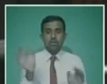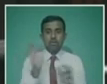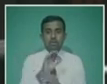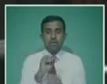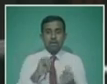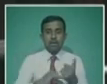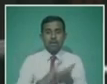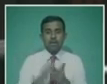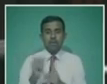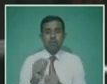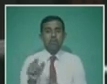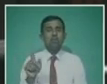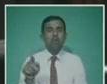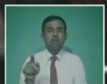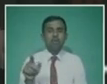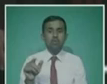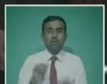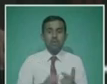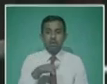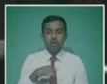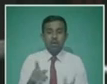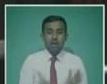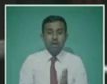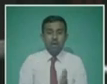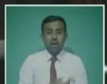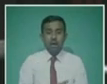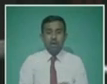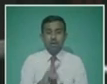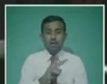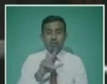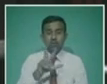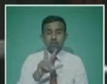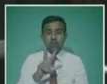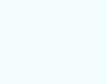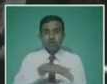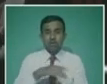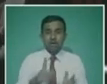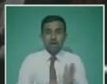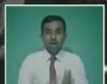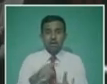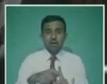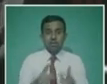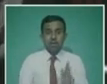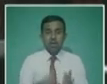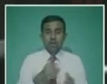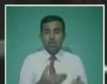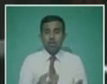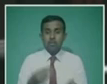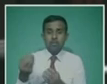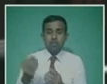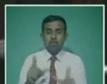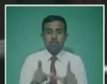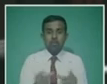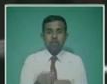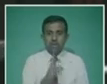SHP මංජුල කියන්නේ කවුද? ෂාෆි නගර් කියලා තියෙනවා ප්‍රදේශයක්. ඊට අර 28ක් තියෙනවා වැලි කැණීම් කරන්න පුළුවන් තැන්. කියුබ් ලක්ෂයක් පටවන්න පර්මිට්